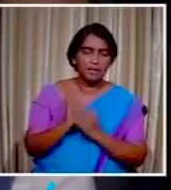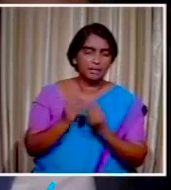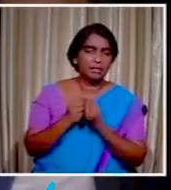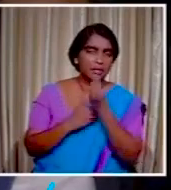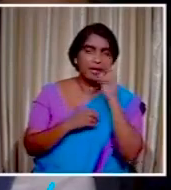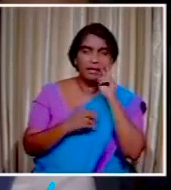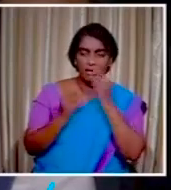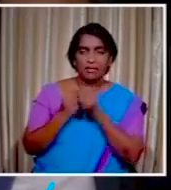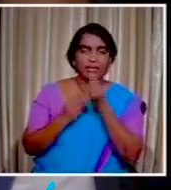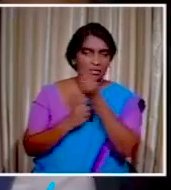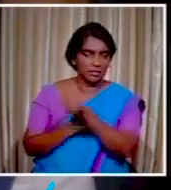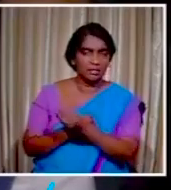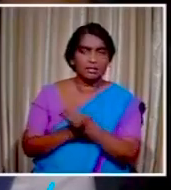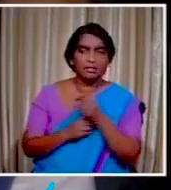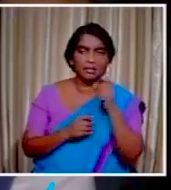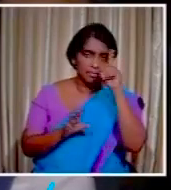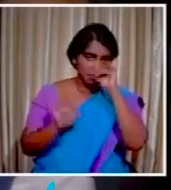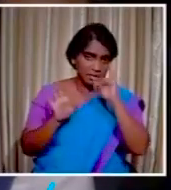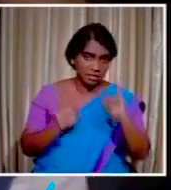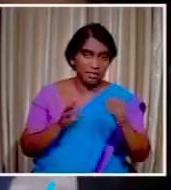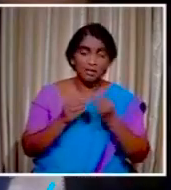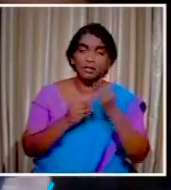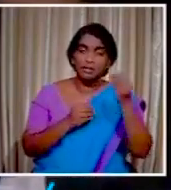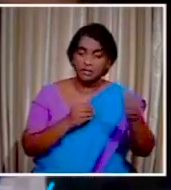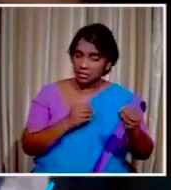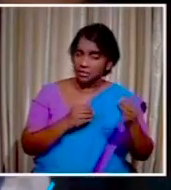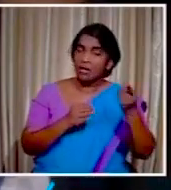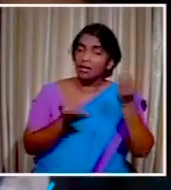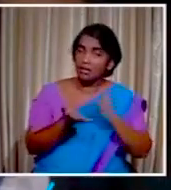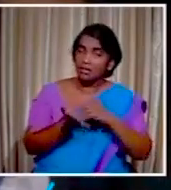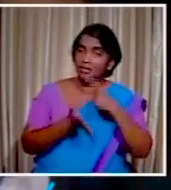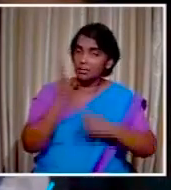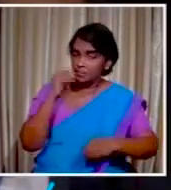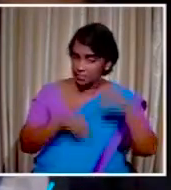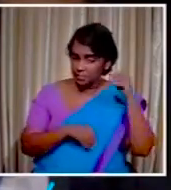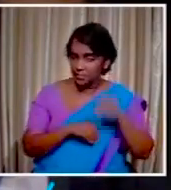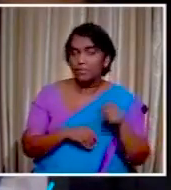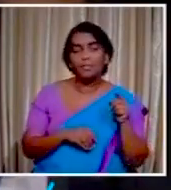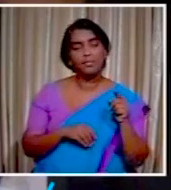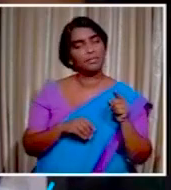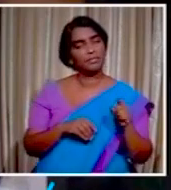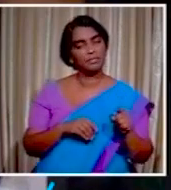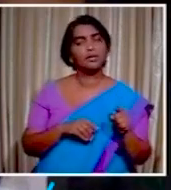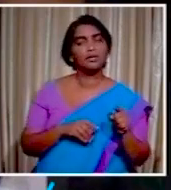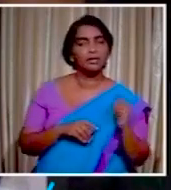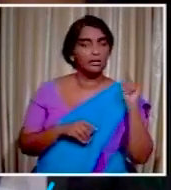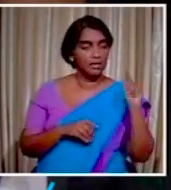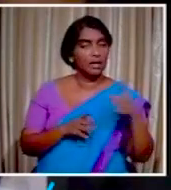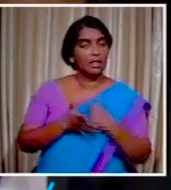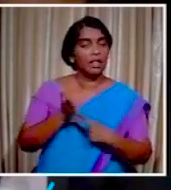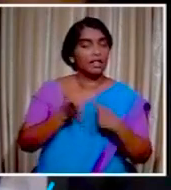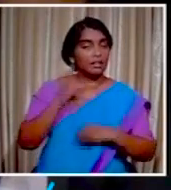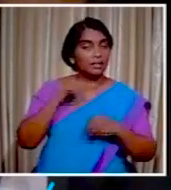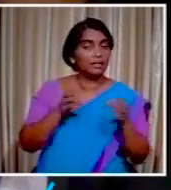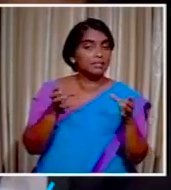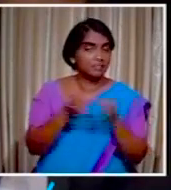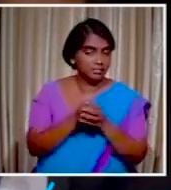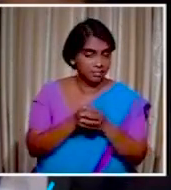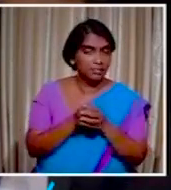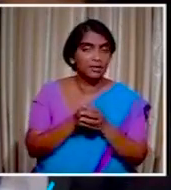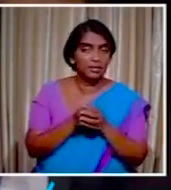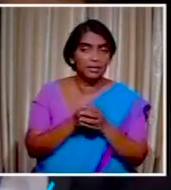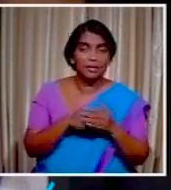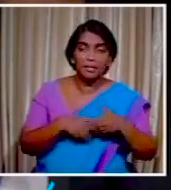එහෙනම්. ඔබතුමාටත් මාස 6ක් දීලා ඊළඟ මැතිවරණයට යන්න නම් ඔබතුමා ඔබතුමන්ලගේ දේශපාලන කණ්ඩායම් වලට